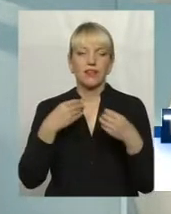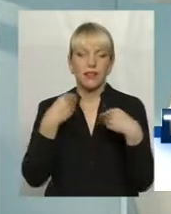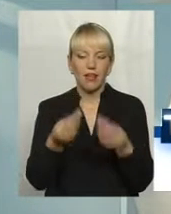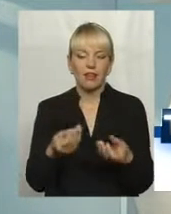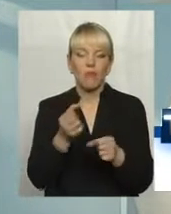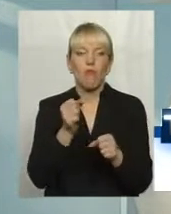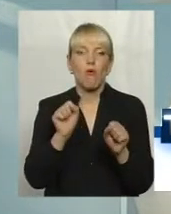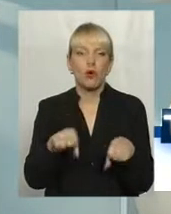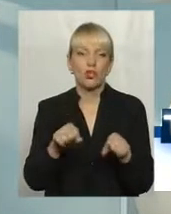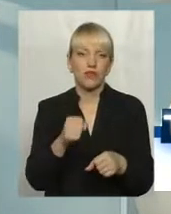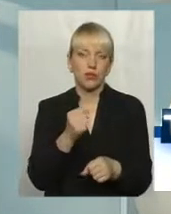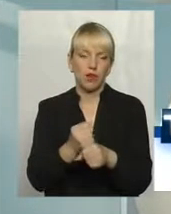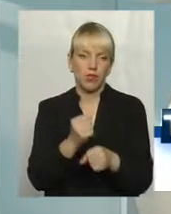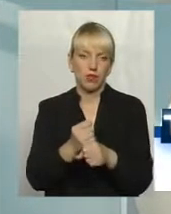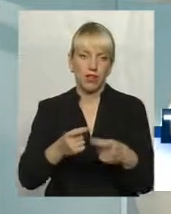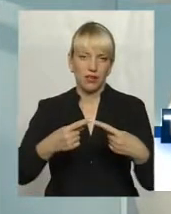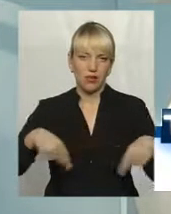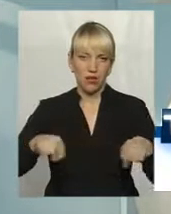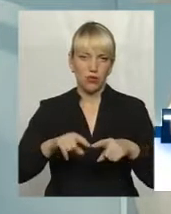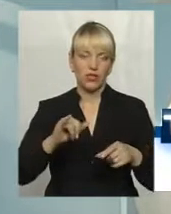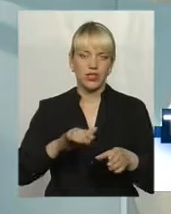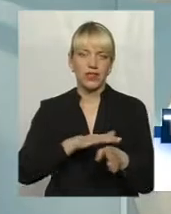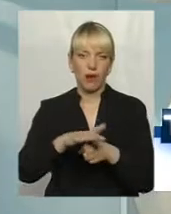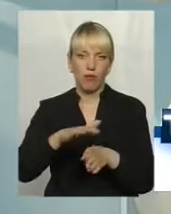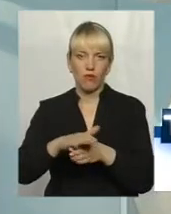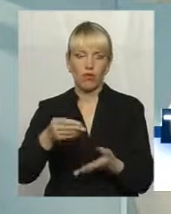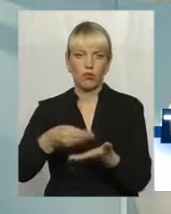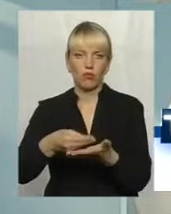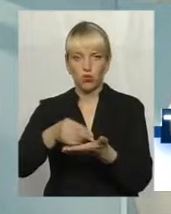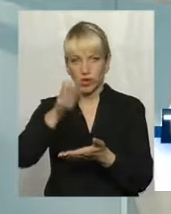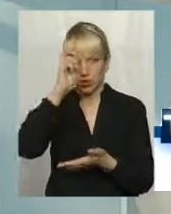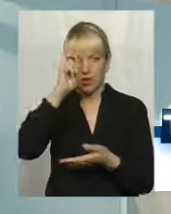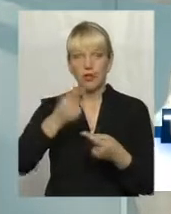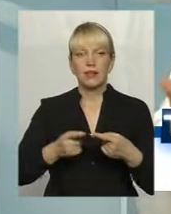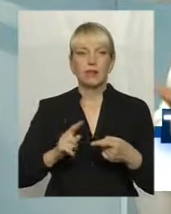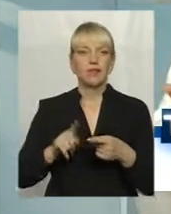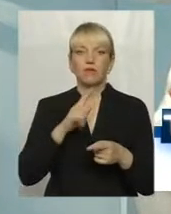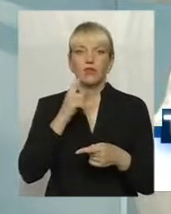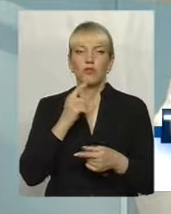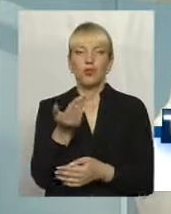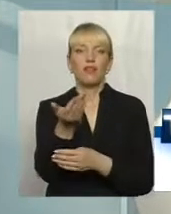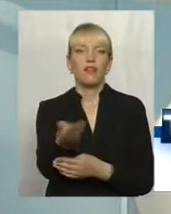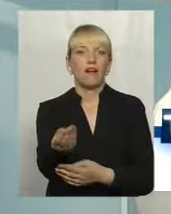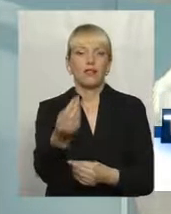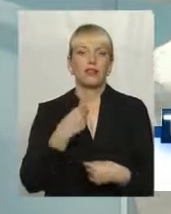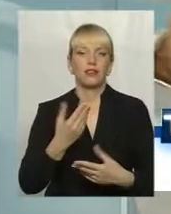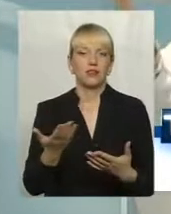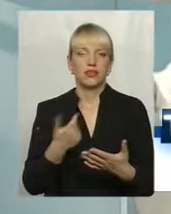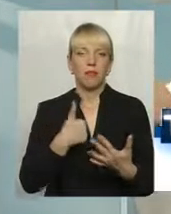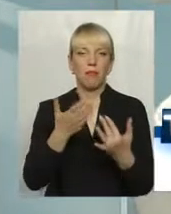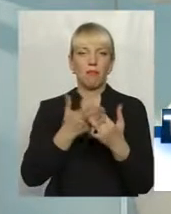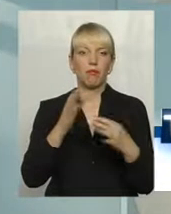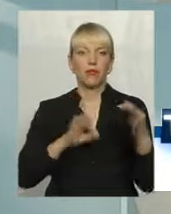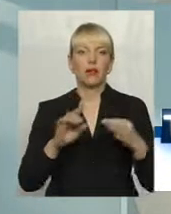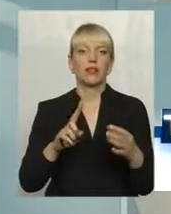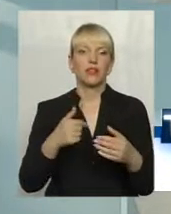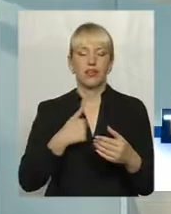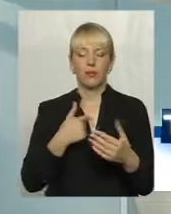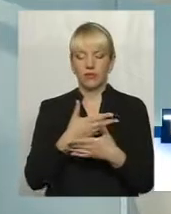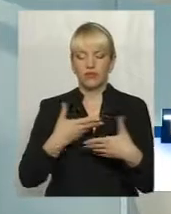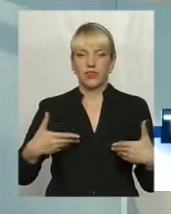і наповнити місцевий загальнонаціональний бюджет. Тобто це не говориться про те, що дайте нам якісь пільги, які нам одним зробить хороше